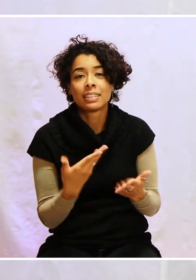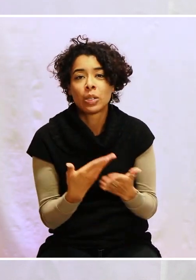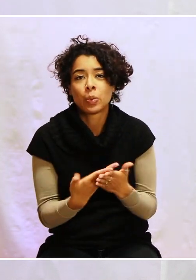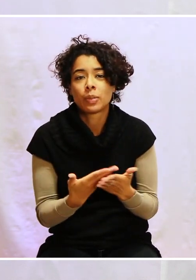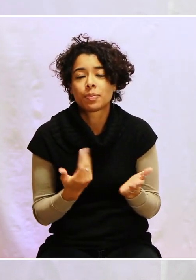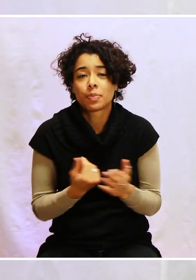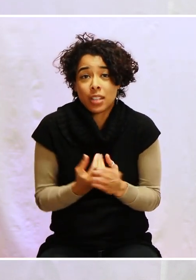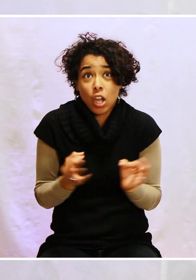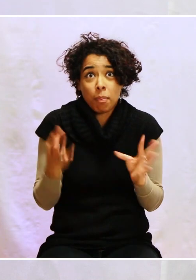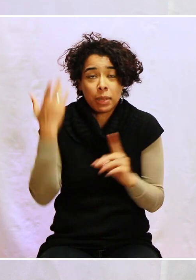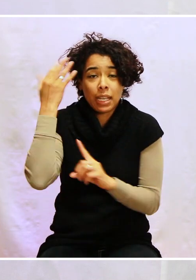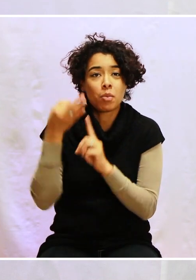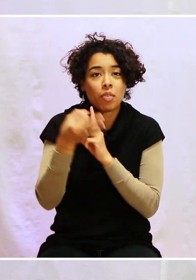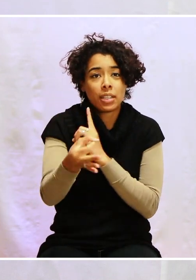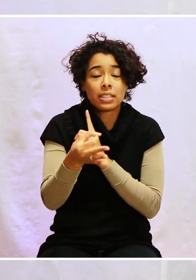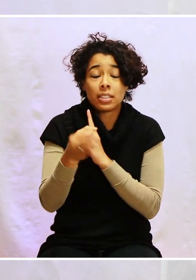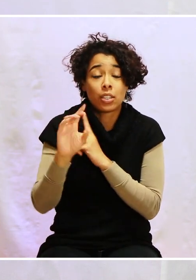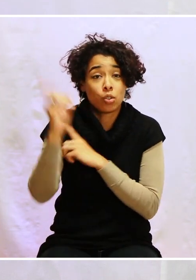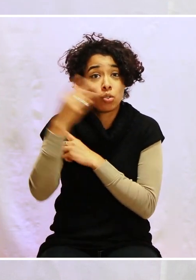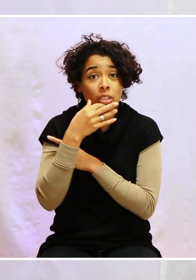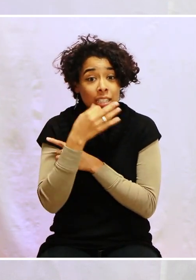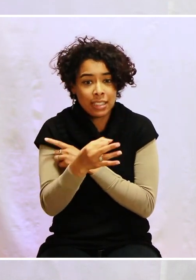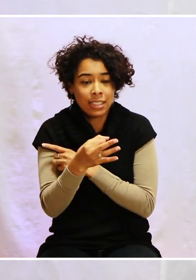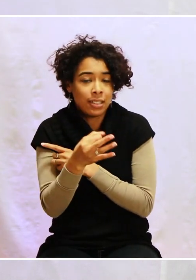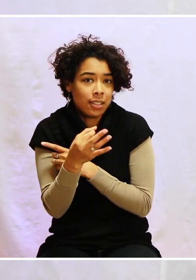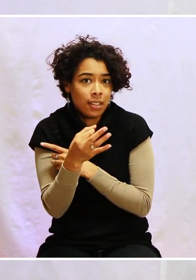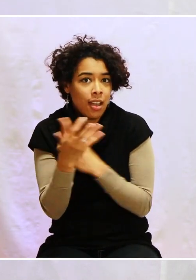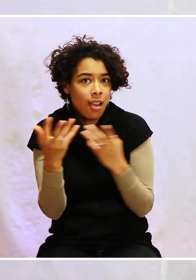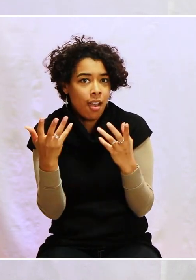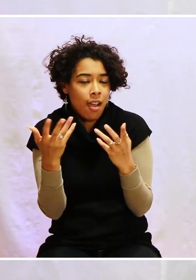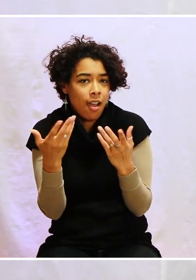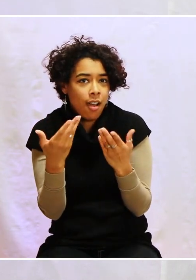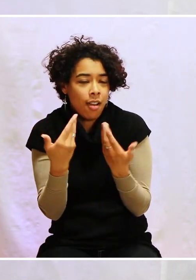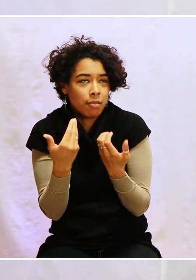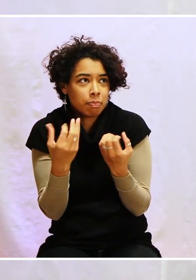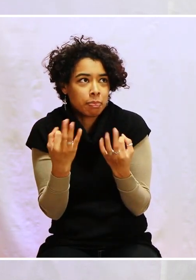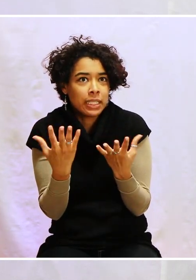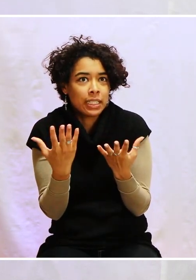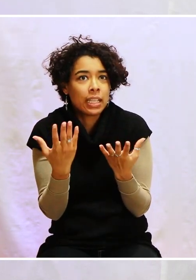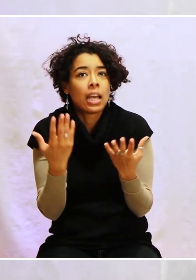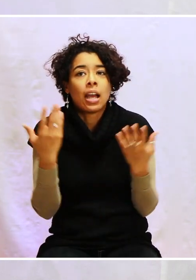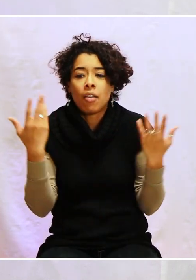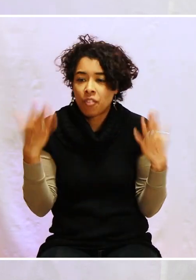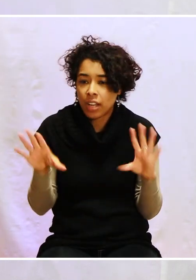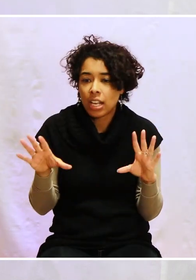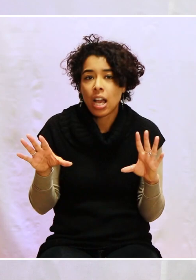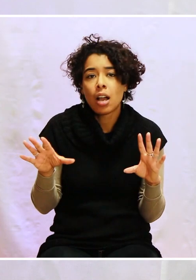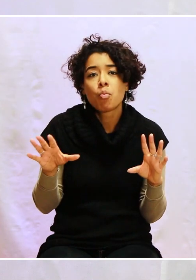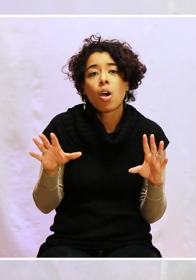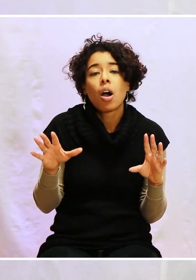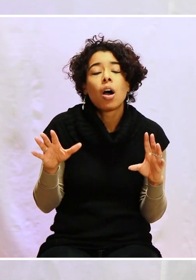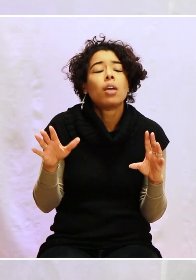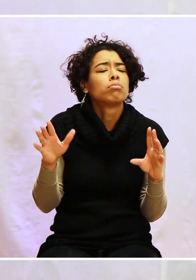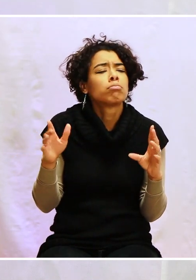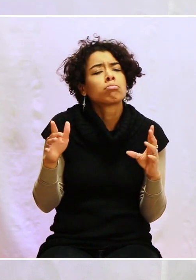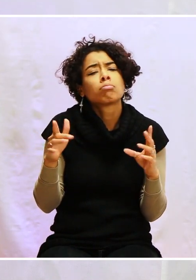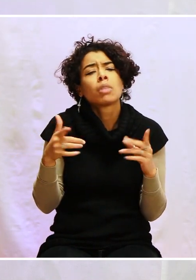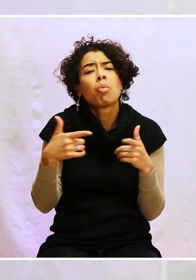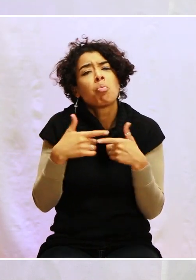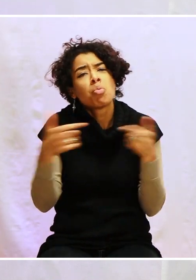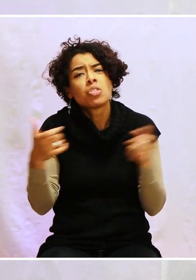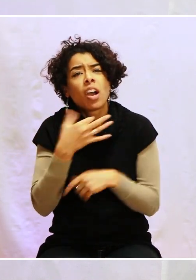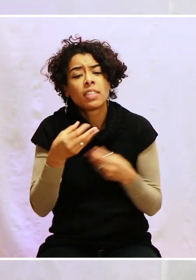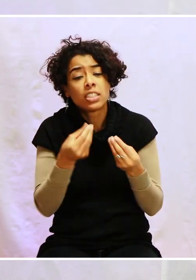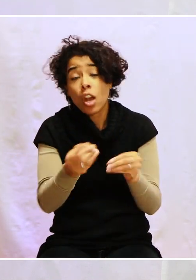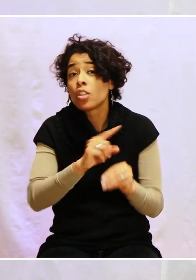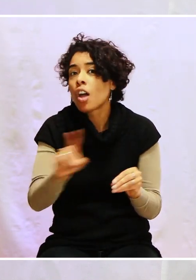manière prophétique de Dieu de s'adresser encore à nous aujourd'hui et de dire, j'ai donné pas des fils, mais un fils unique.